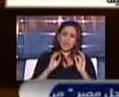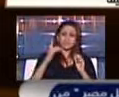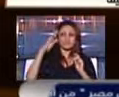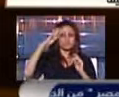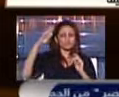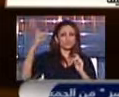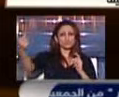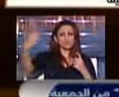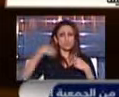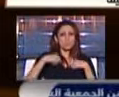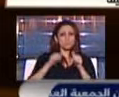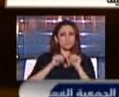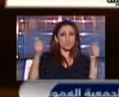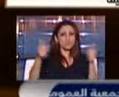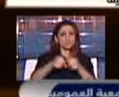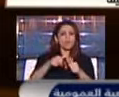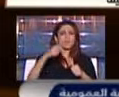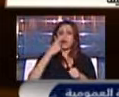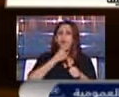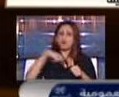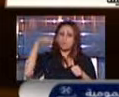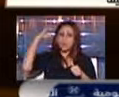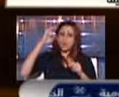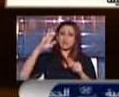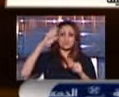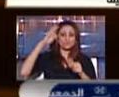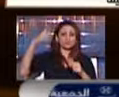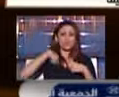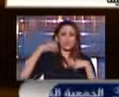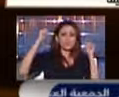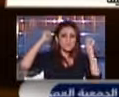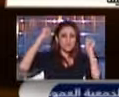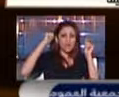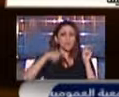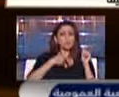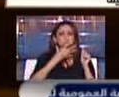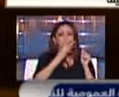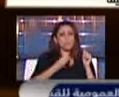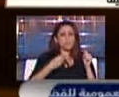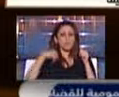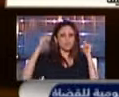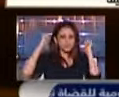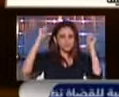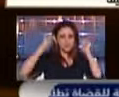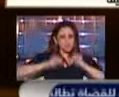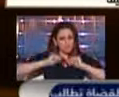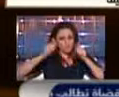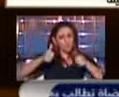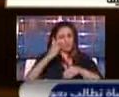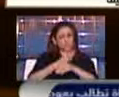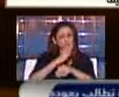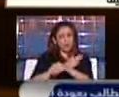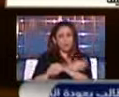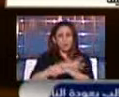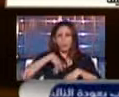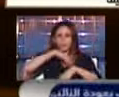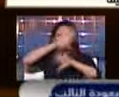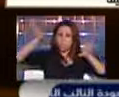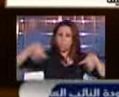من المجتمع ومن الرئاسه خاصه لاهل شهداء مصابين الثوره. بس في تعليق اخير